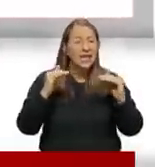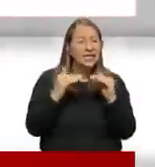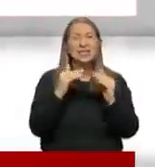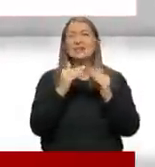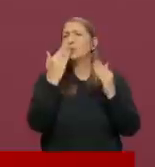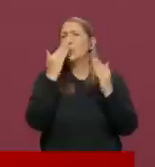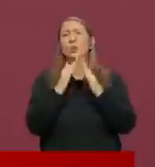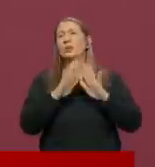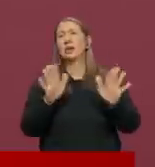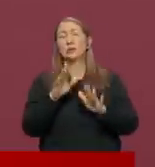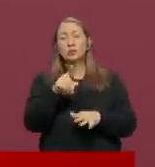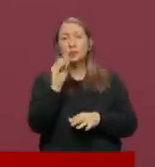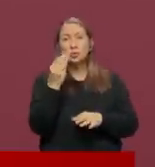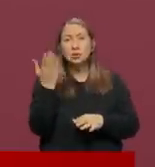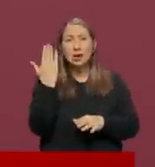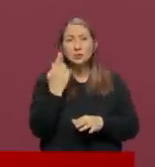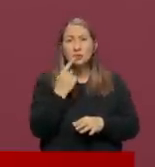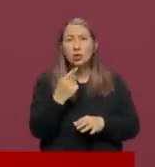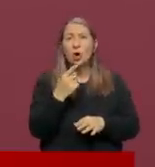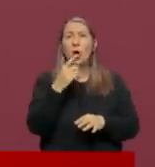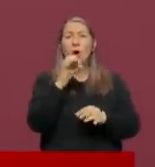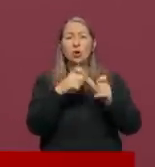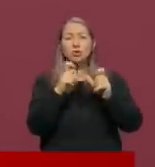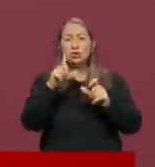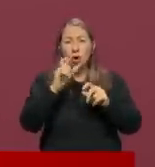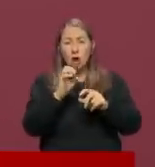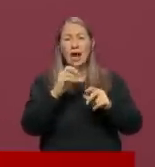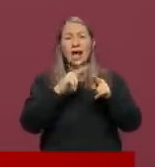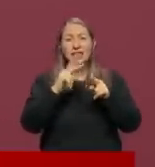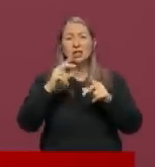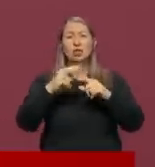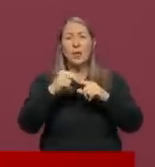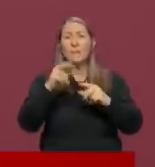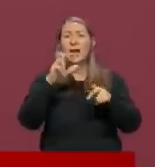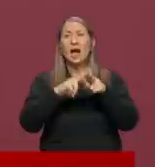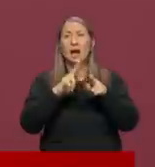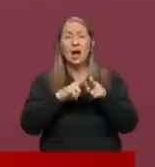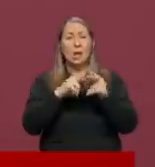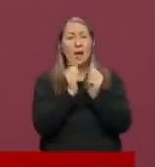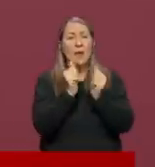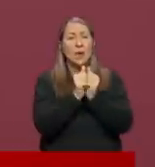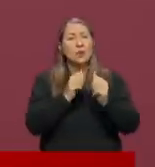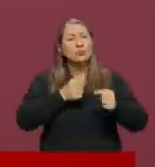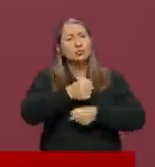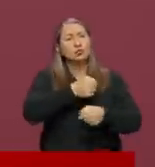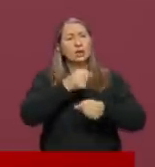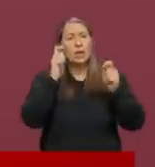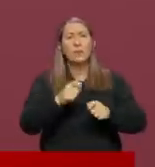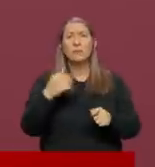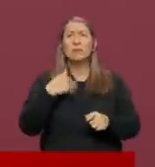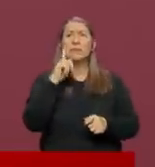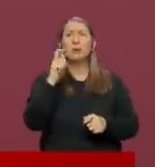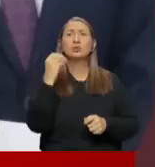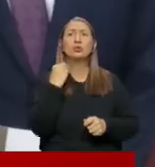olmam düşünülemez. Bu çocuk daha önce de diyordu ki Oslo'da, Kandil'de, Dolmabahçe'de PKK ile düşüp kalkanlara karşı mücadele etmek benim